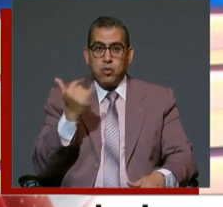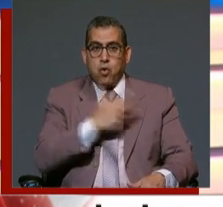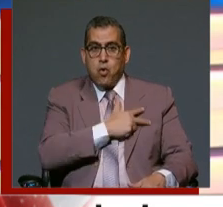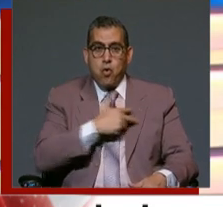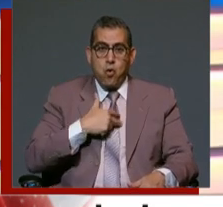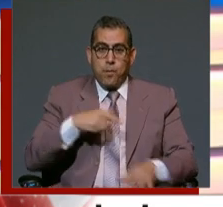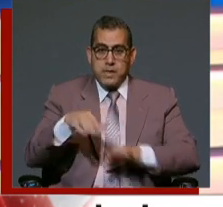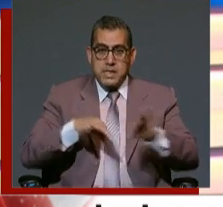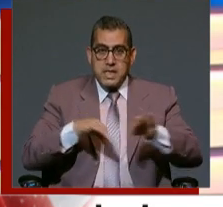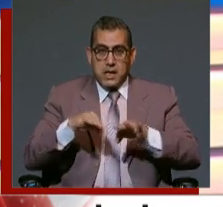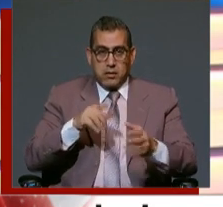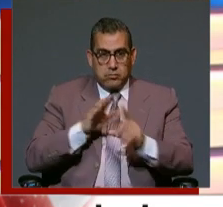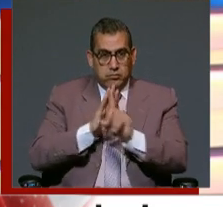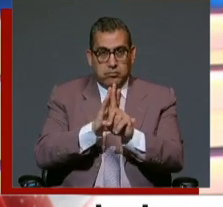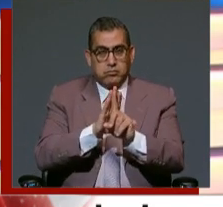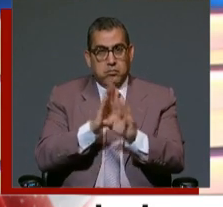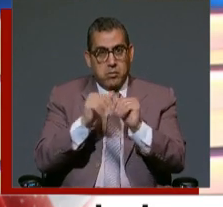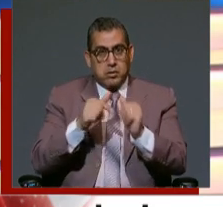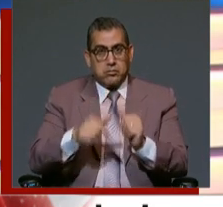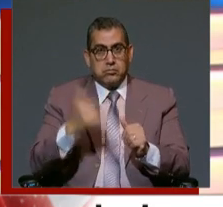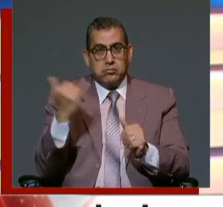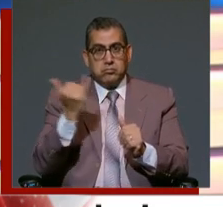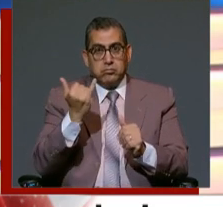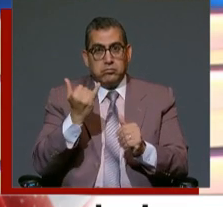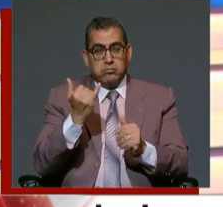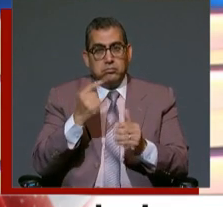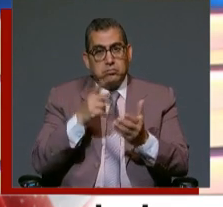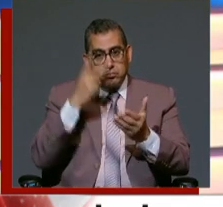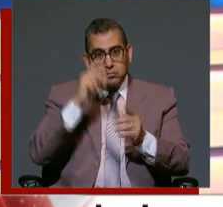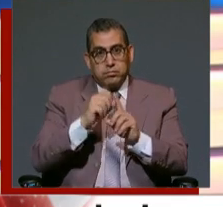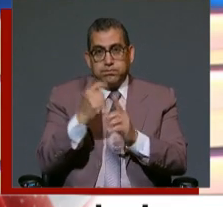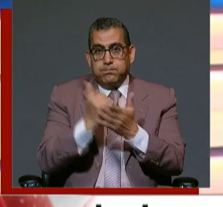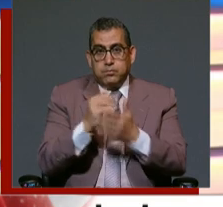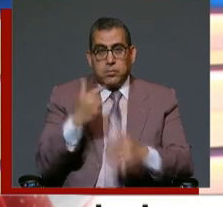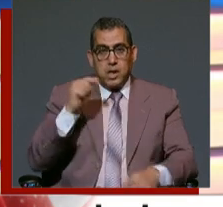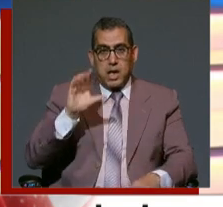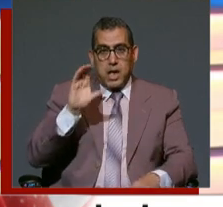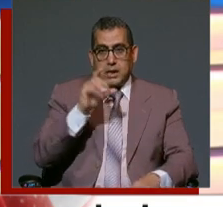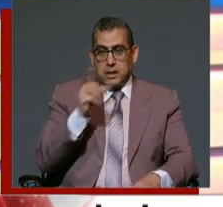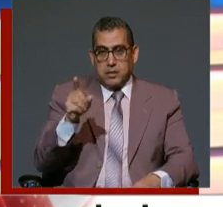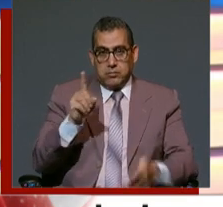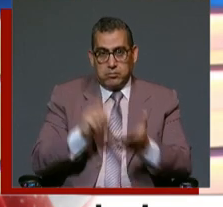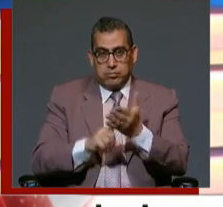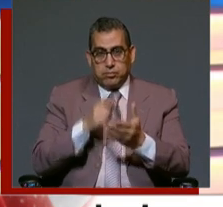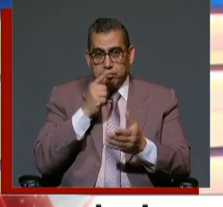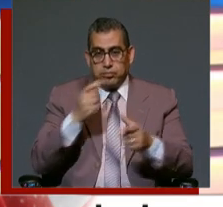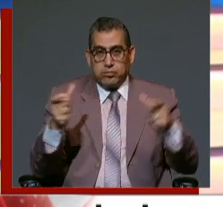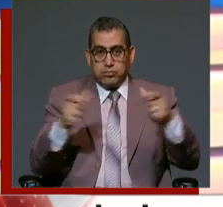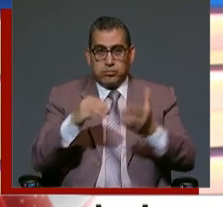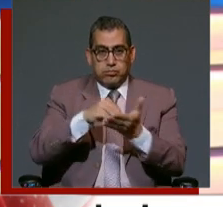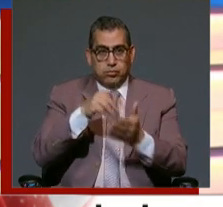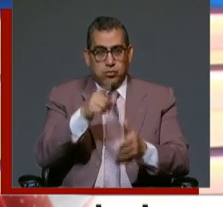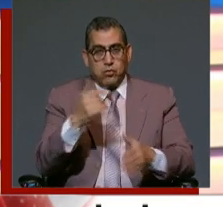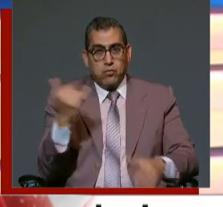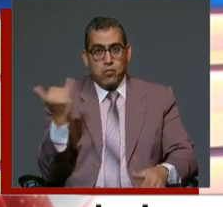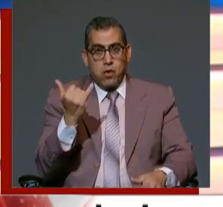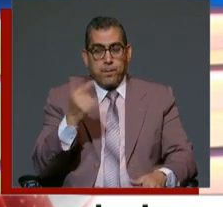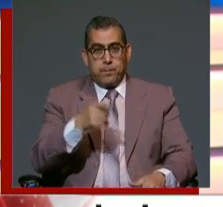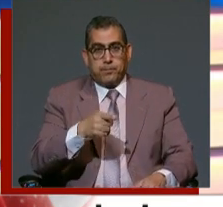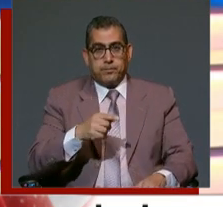السياسية والدعم المصري ممثلا في الرئيس عبد الفتاح السيسي بهذه الفعالية